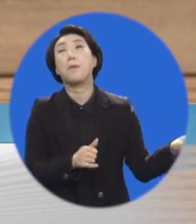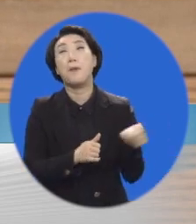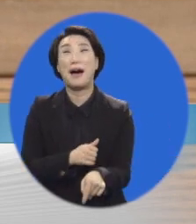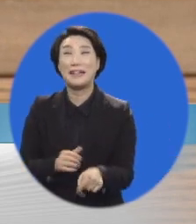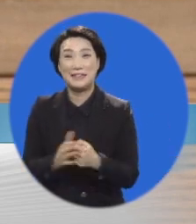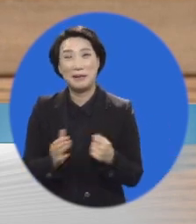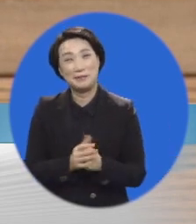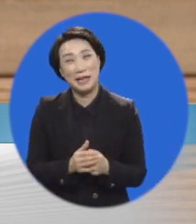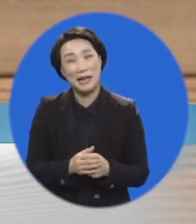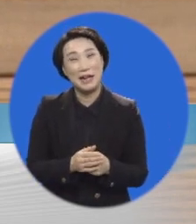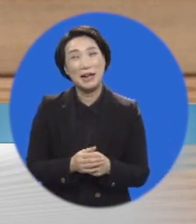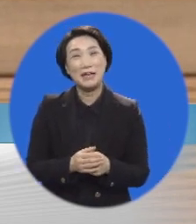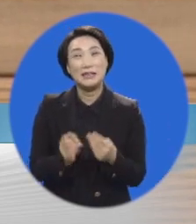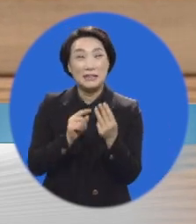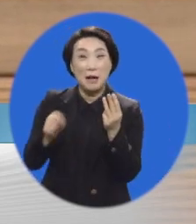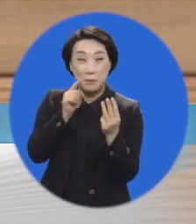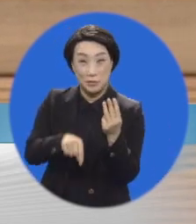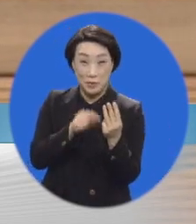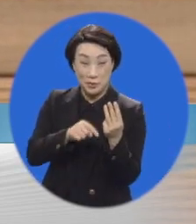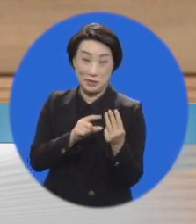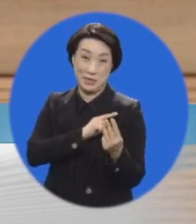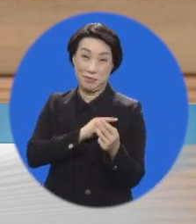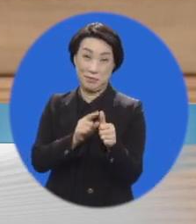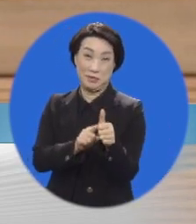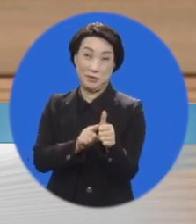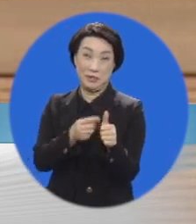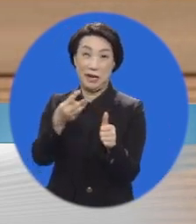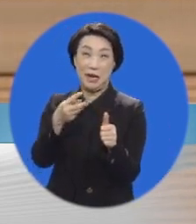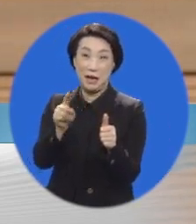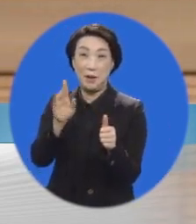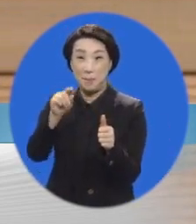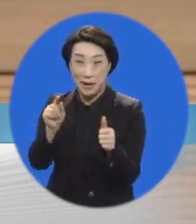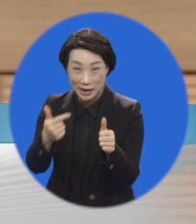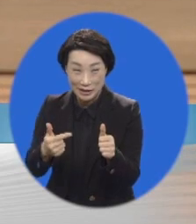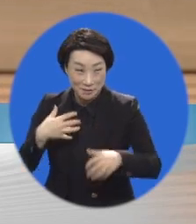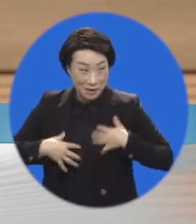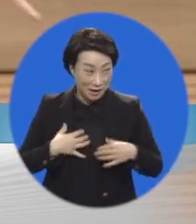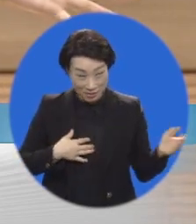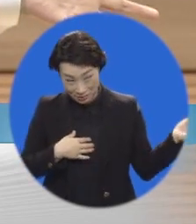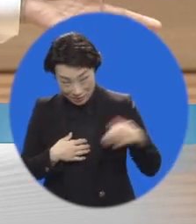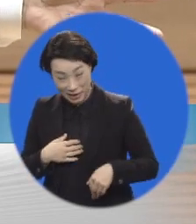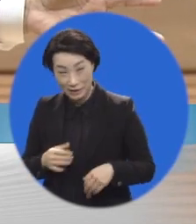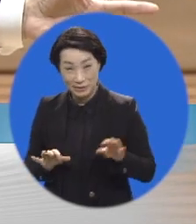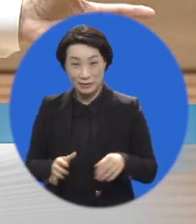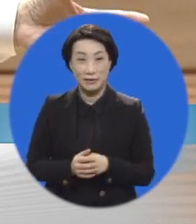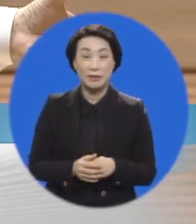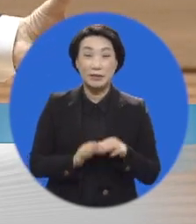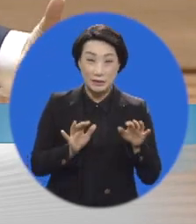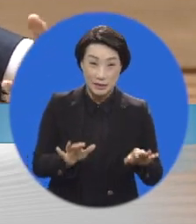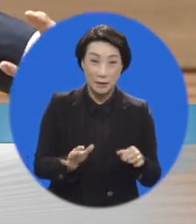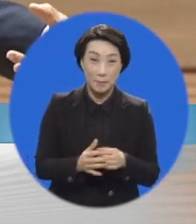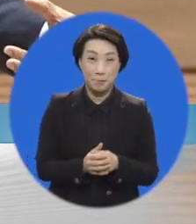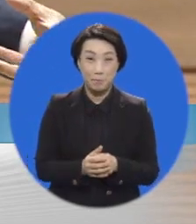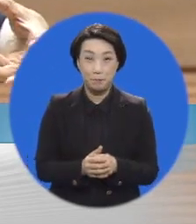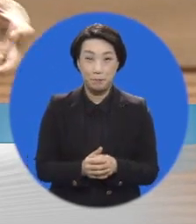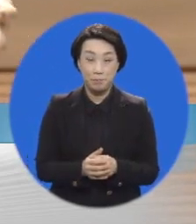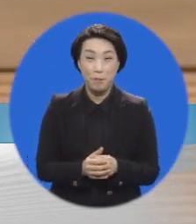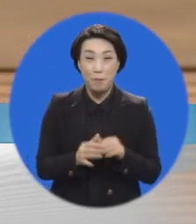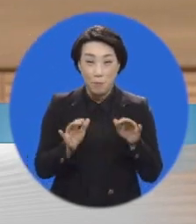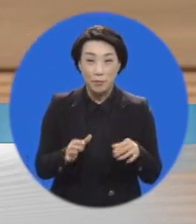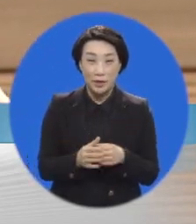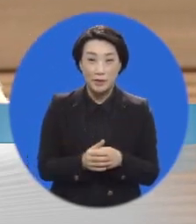나만이 그래서 반갑게 얘기입니다. 그리고 야곱과 외삼촌의 관계 속에서